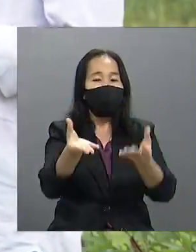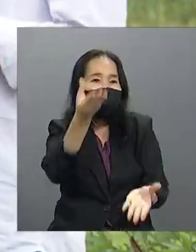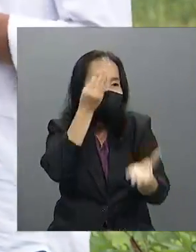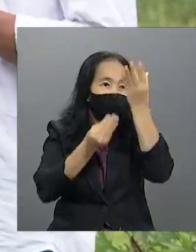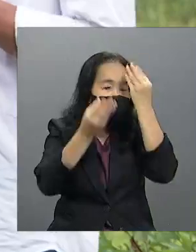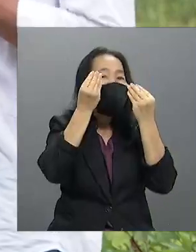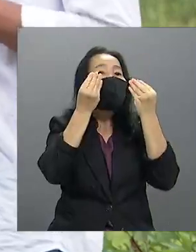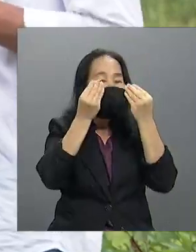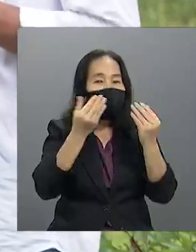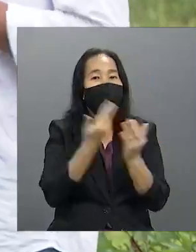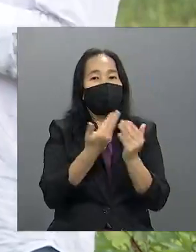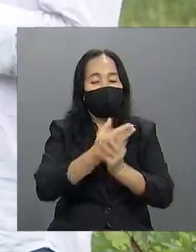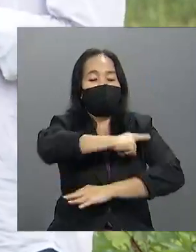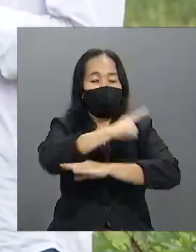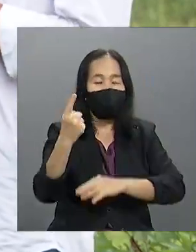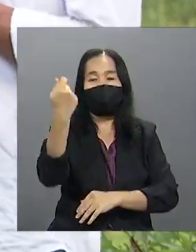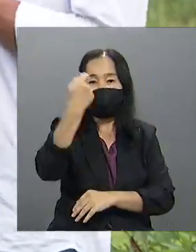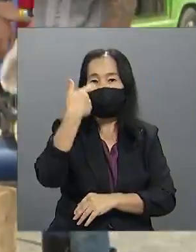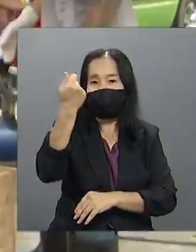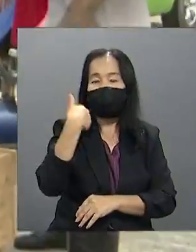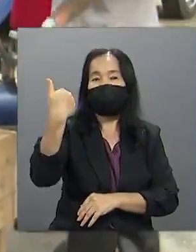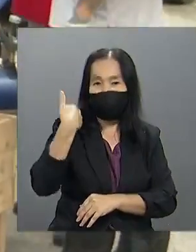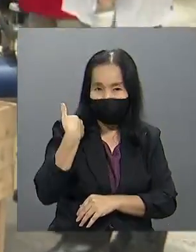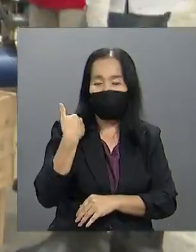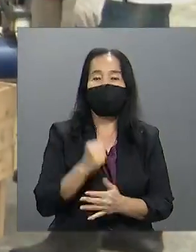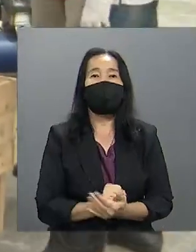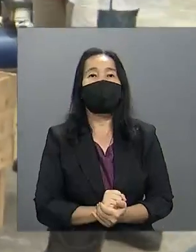ได้ครับในช่วงที่เกิดวิกฤตนี้ครับ